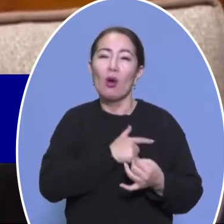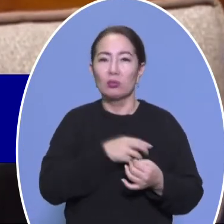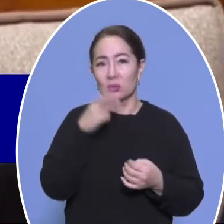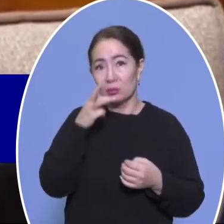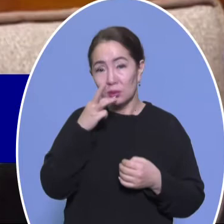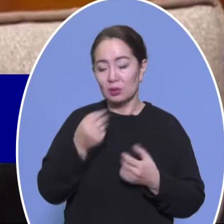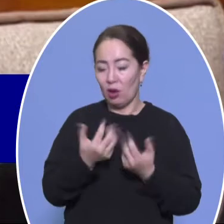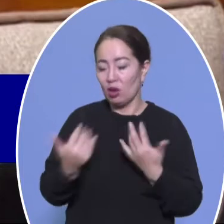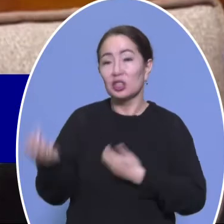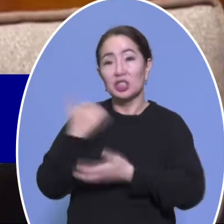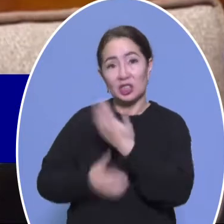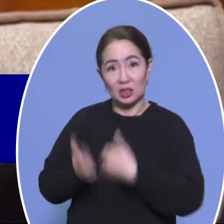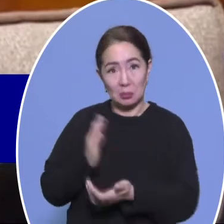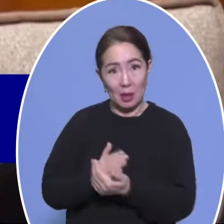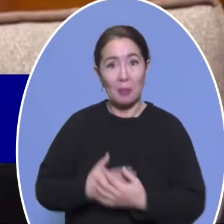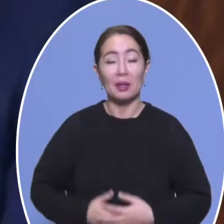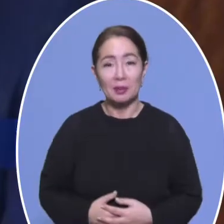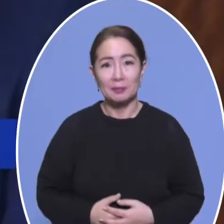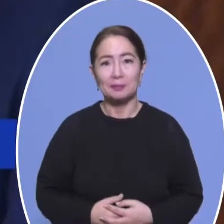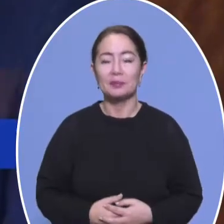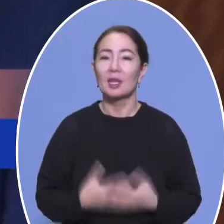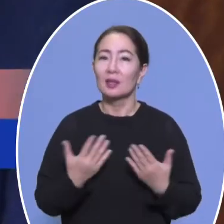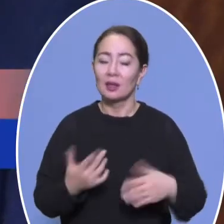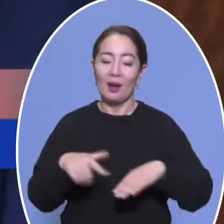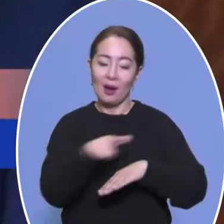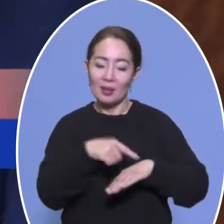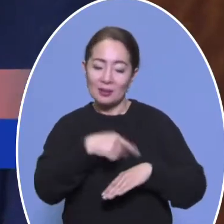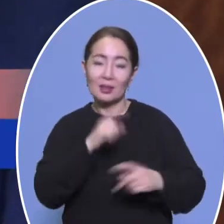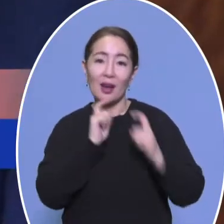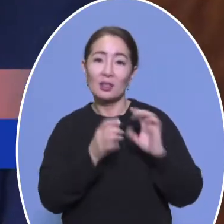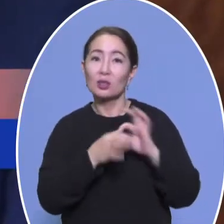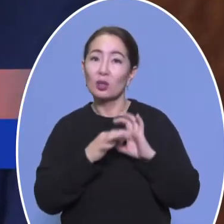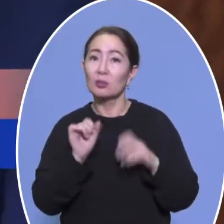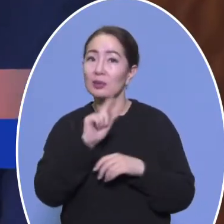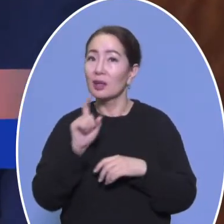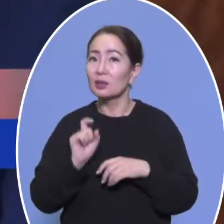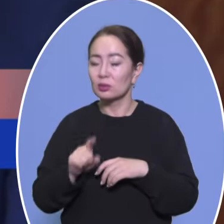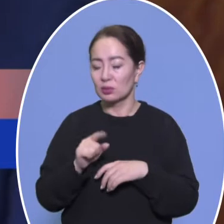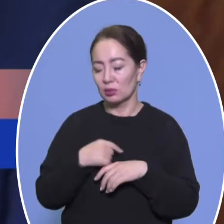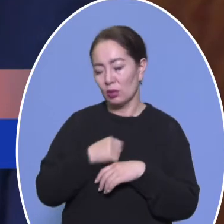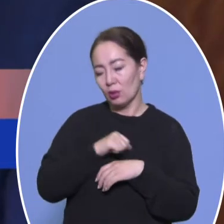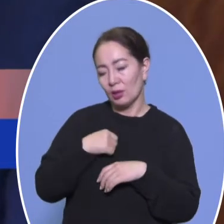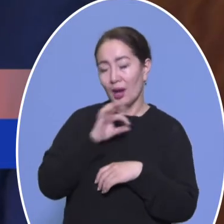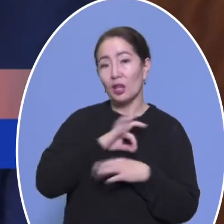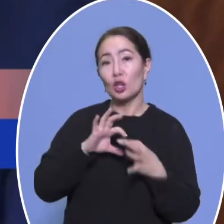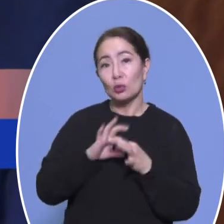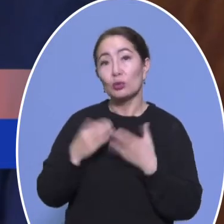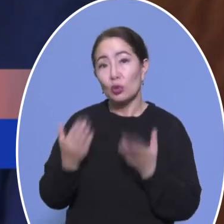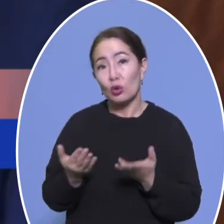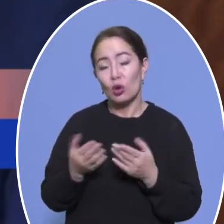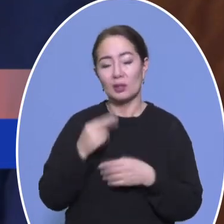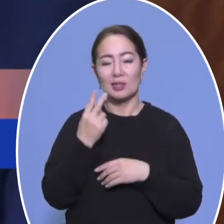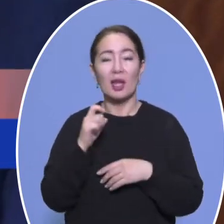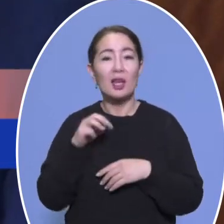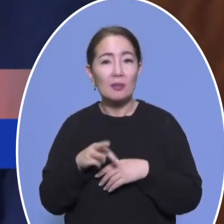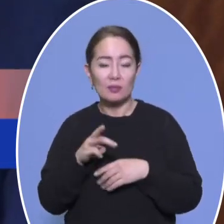дуудлага мэдээллүүд олноор ирсэн. За ингээд газрын харилцаатай холбоотой асуудал дээр бол нэлээд ач холбогдлооч энэ цахим